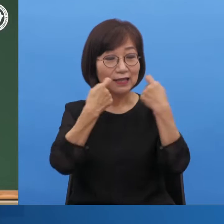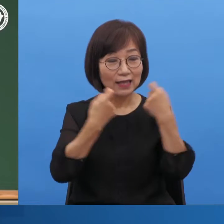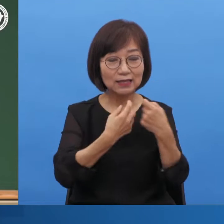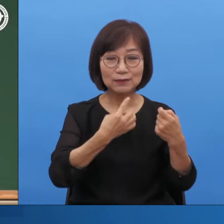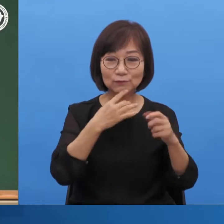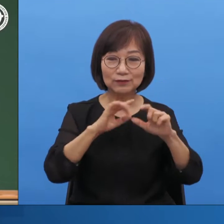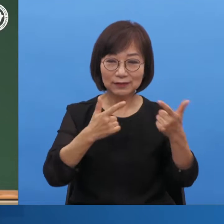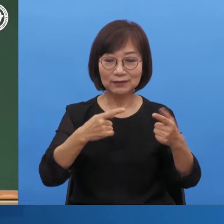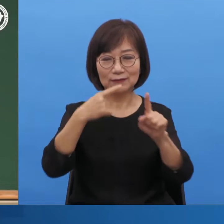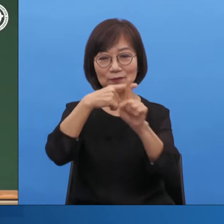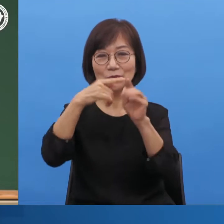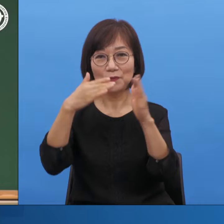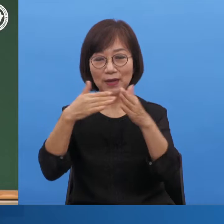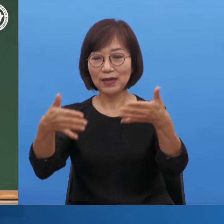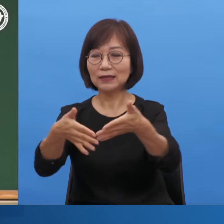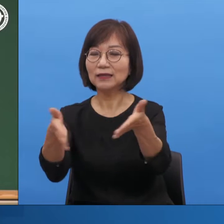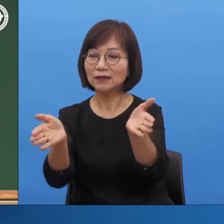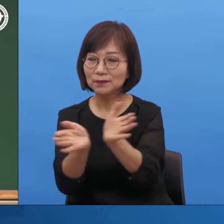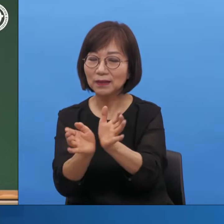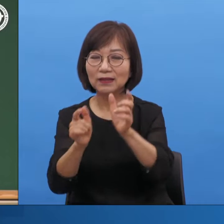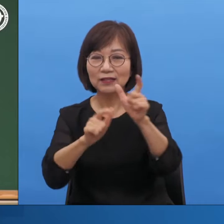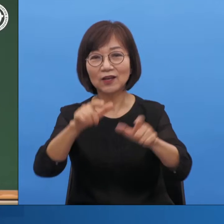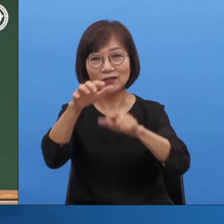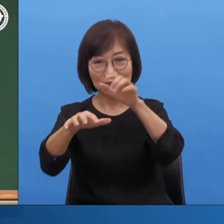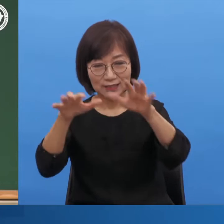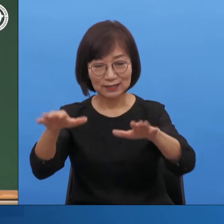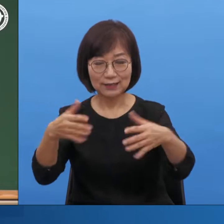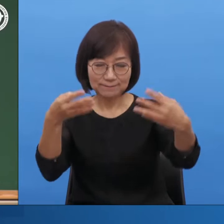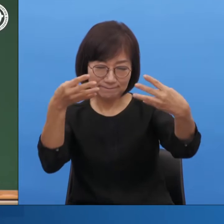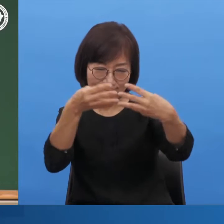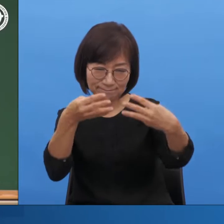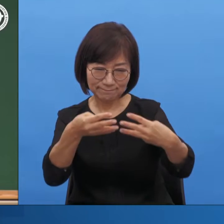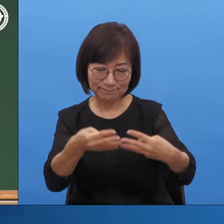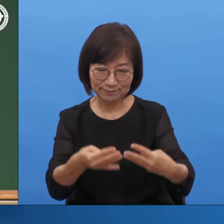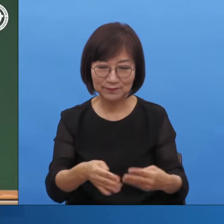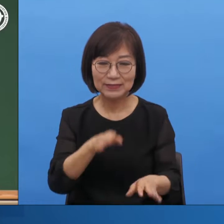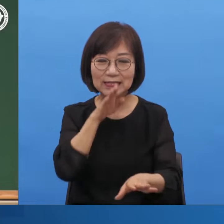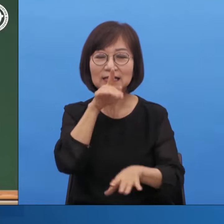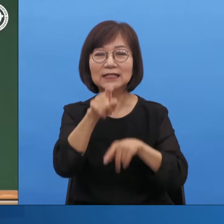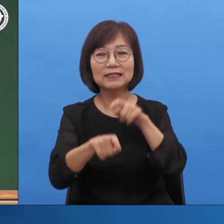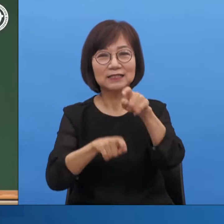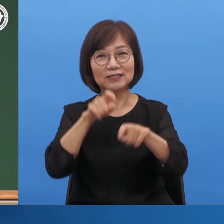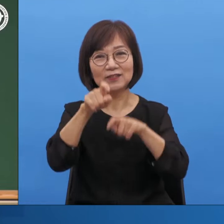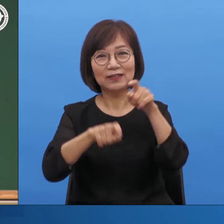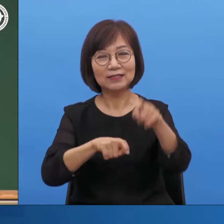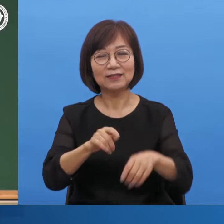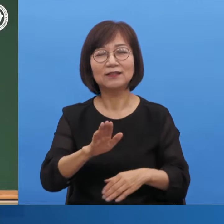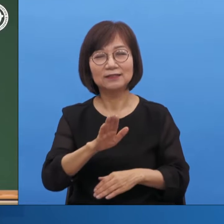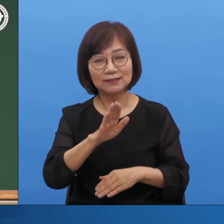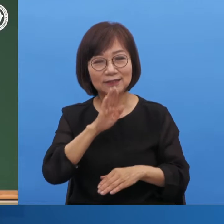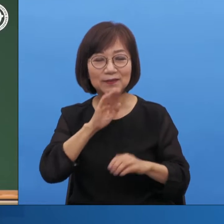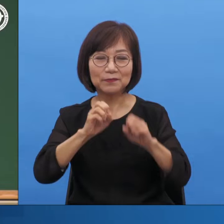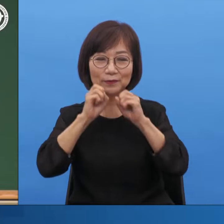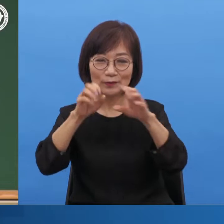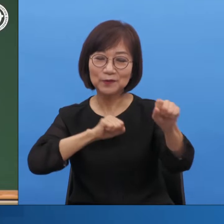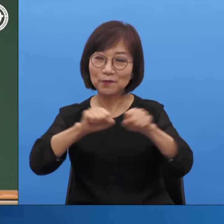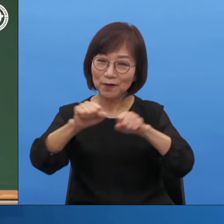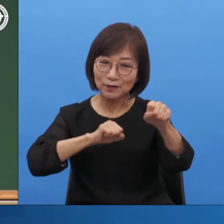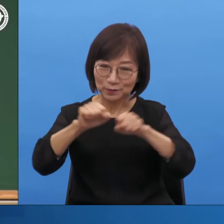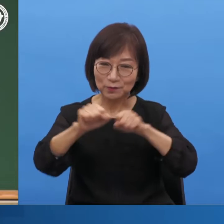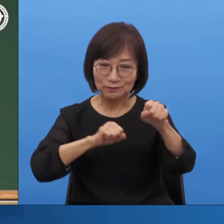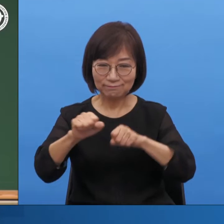기관 현장에 적용시키고 실천해서 실제로 전도운동을 하는데 초점이 다 맞춰져